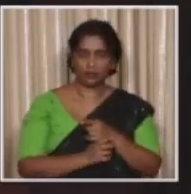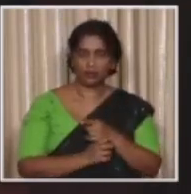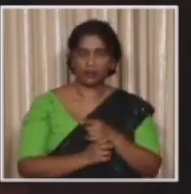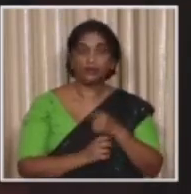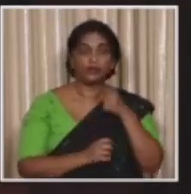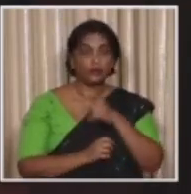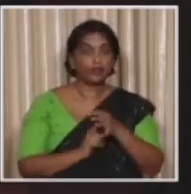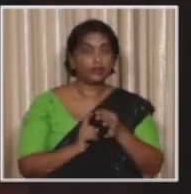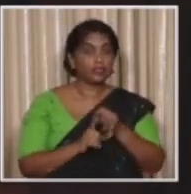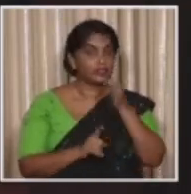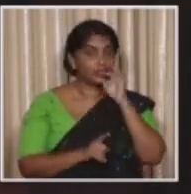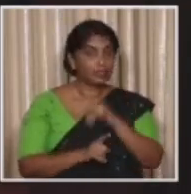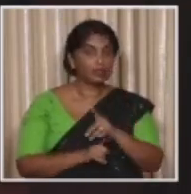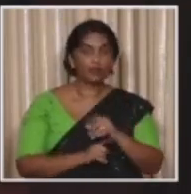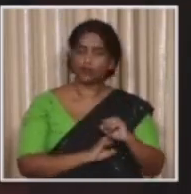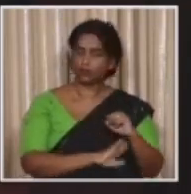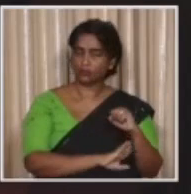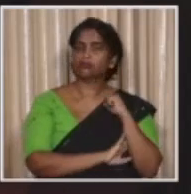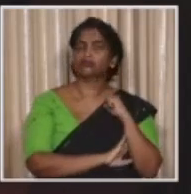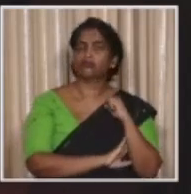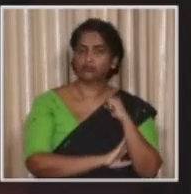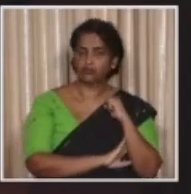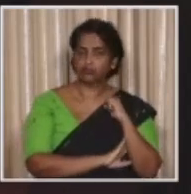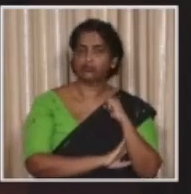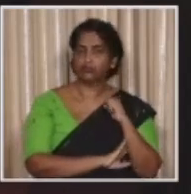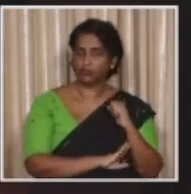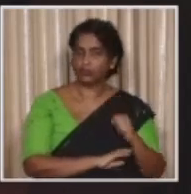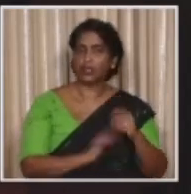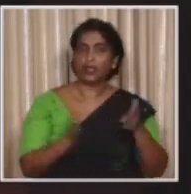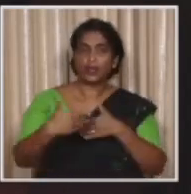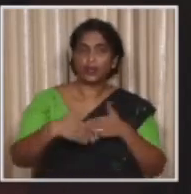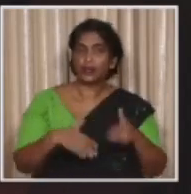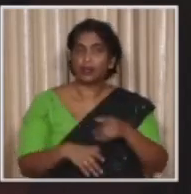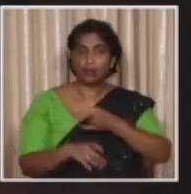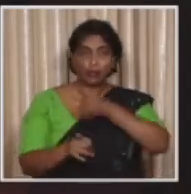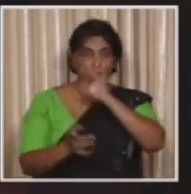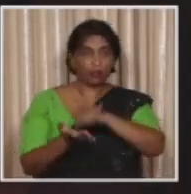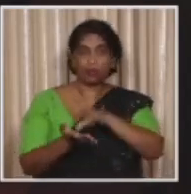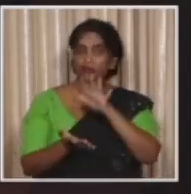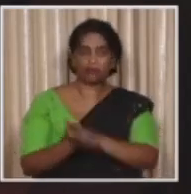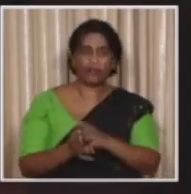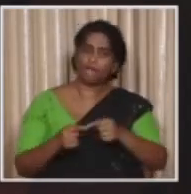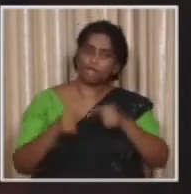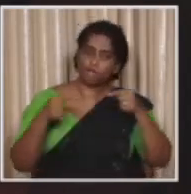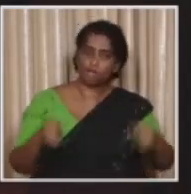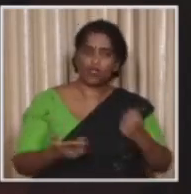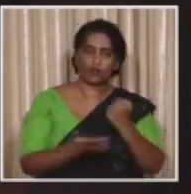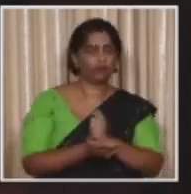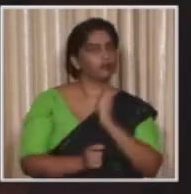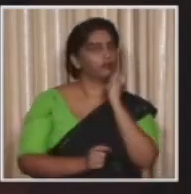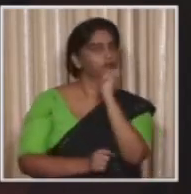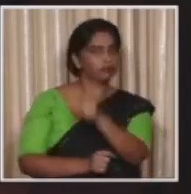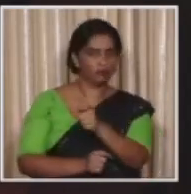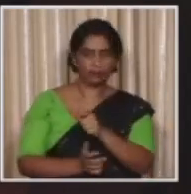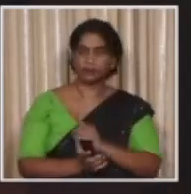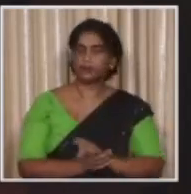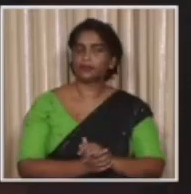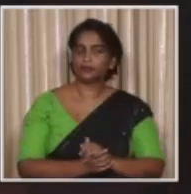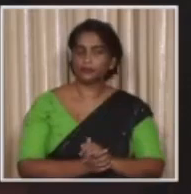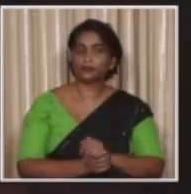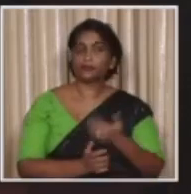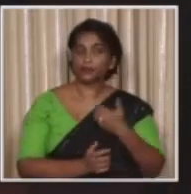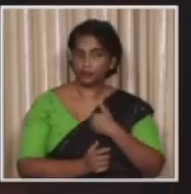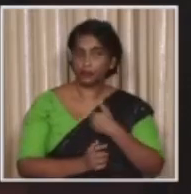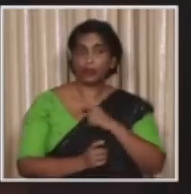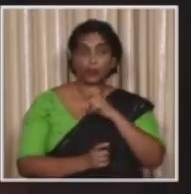මේ සභාපතිවරයාට කොන්දක් තිබුණා කැබිනට් එක ගත්ත තීන්දුවට විරුද්ධව ලිපියකුත් යවන්න මම